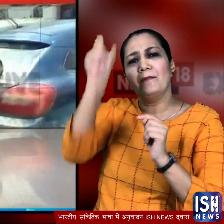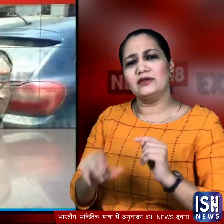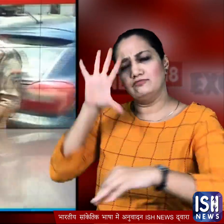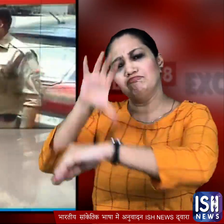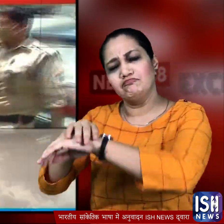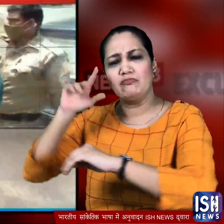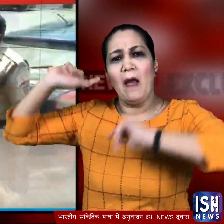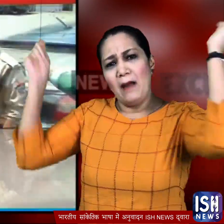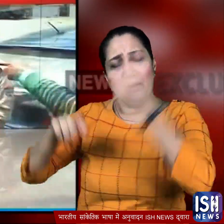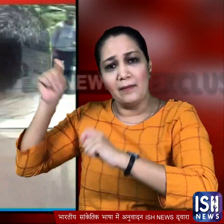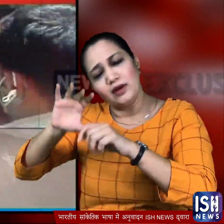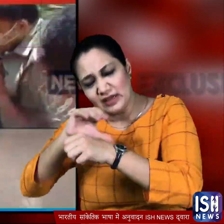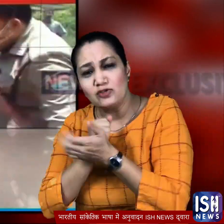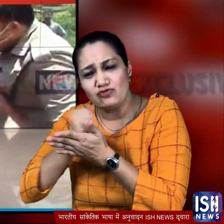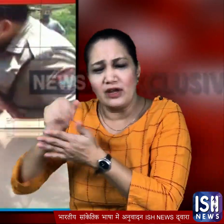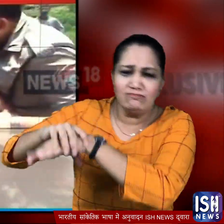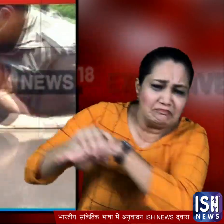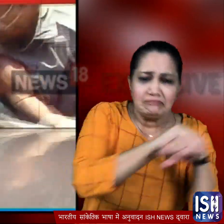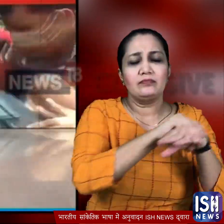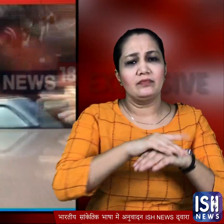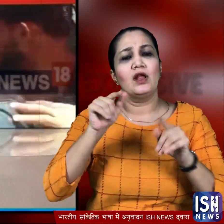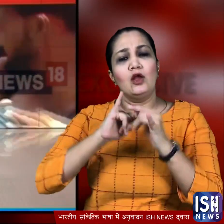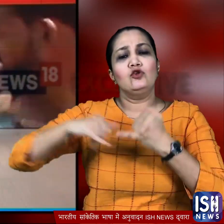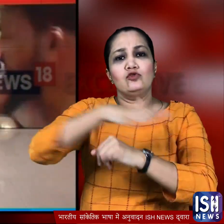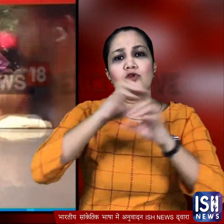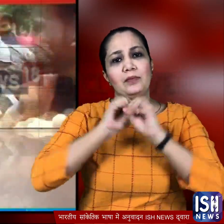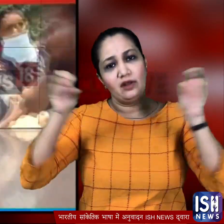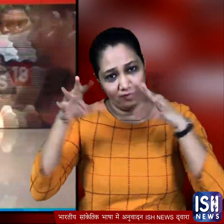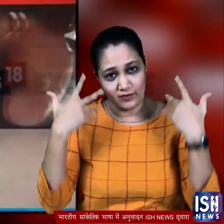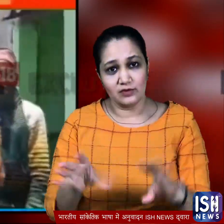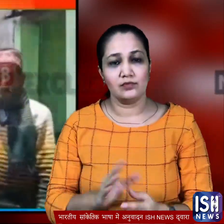उसे थाने ले जाने की भी कोशिश की गई। इस घटना का वीडियो सोशल मीडिया पर वायरल हो गया,